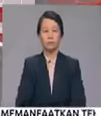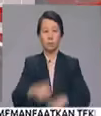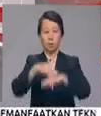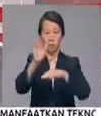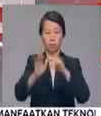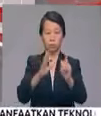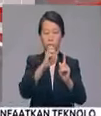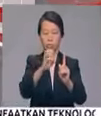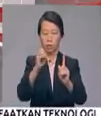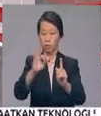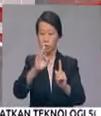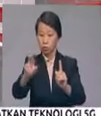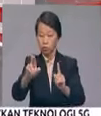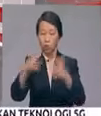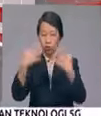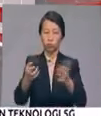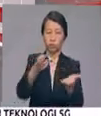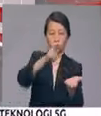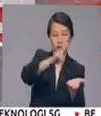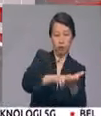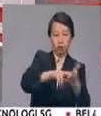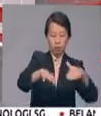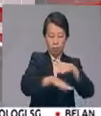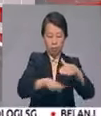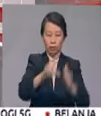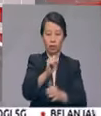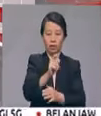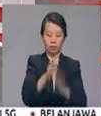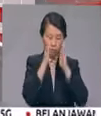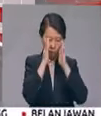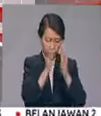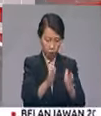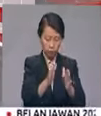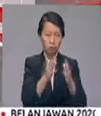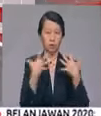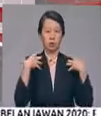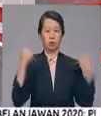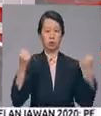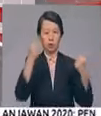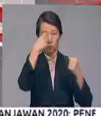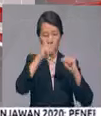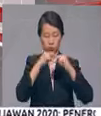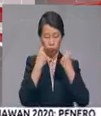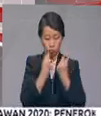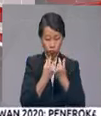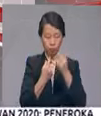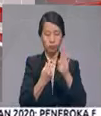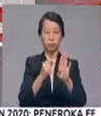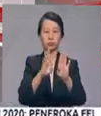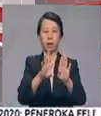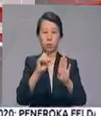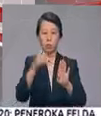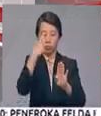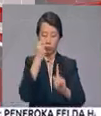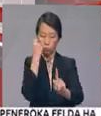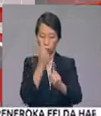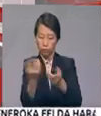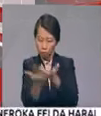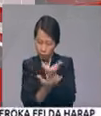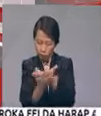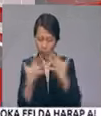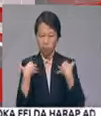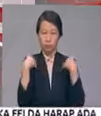Lebih 100,000 individu telah mendaftar diri di bawah skim peduli kesihatan untuk kumpulan B40, peka B40 bagi tujuan